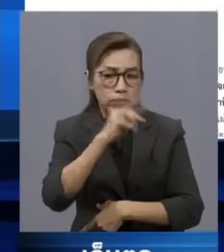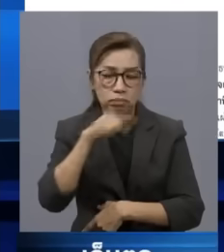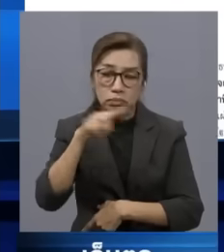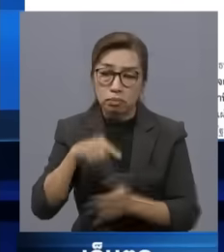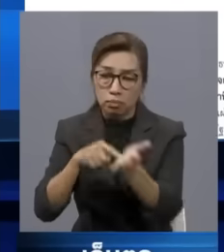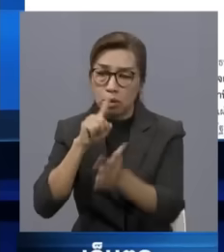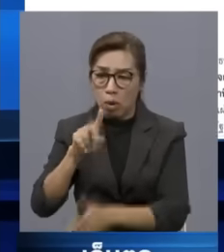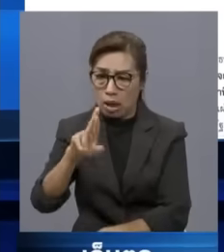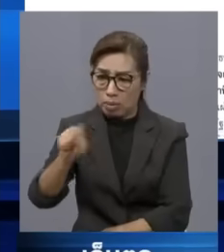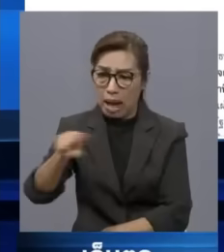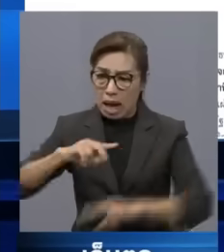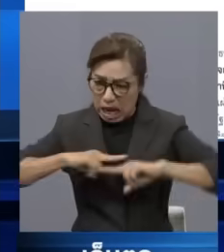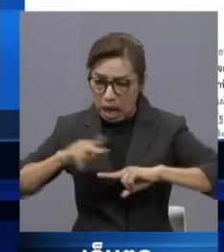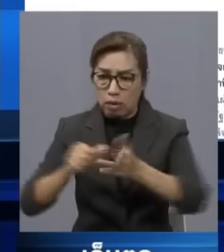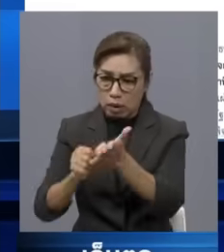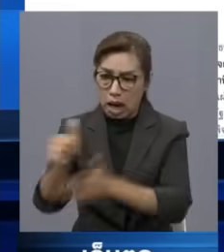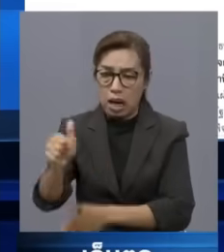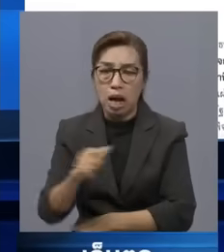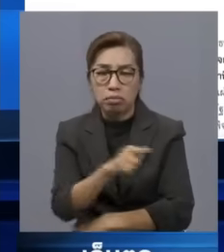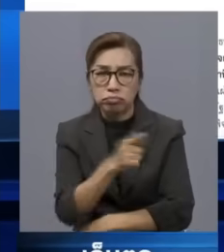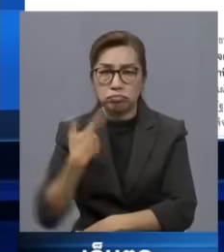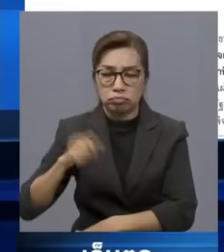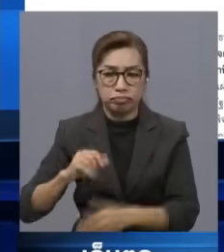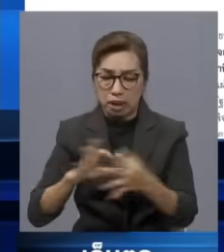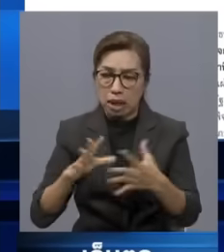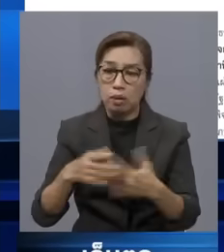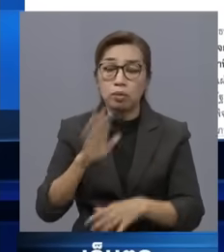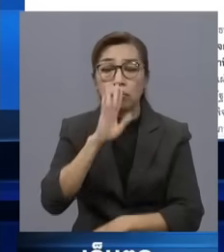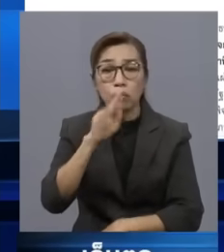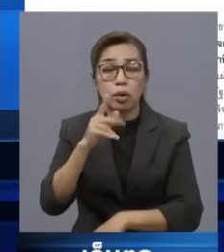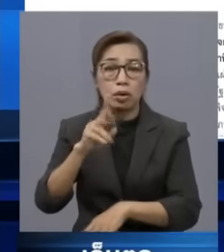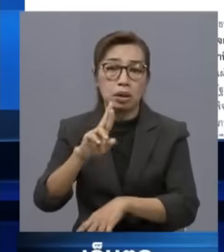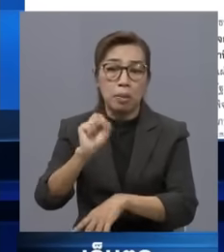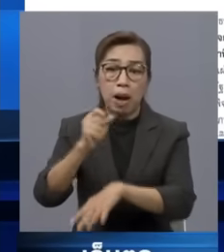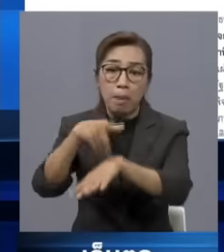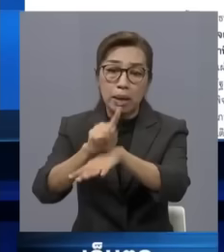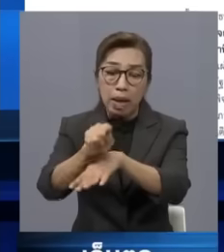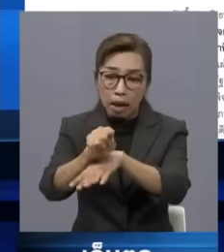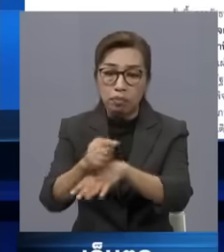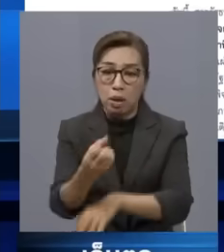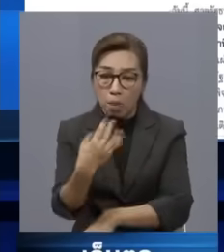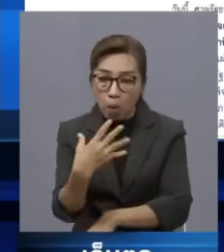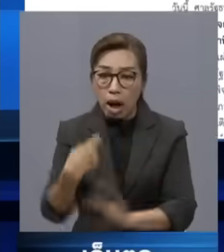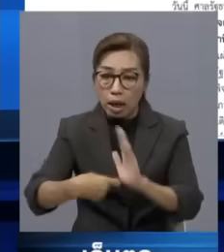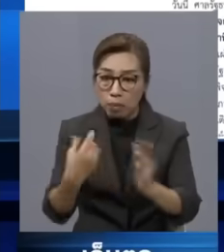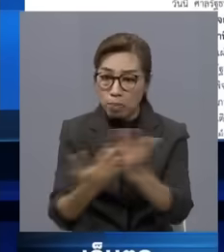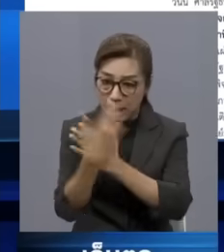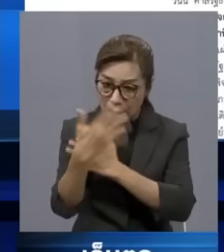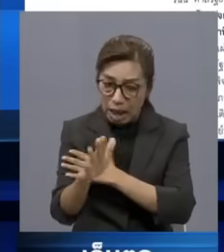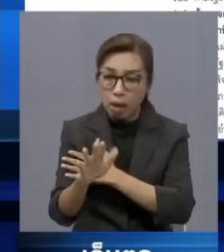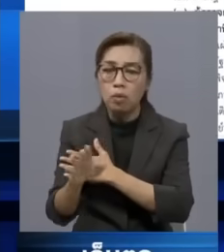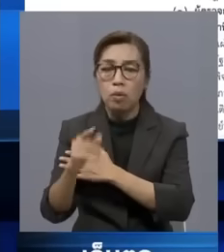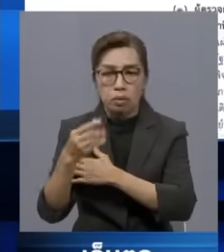ข้องอะไรกันกับการสิ้นสุดหรือว่าการเสนอชื่อนายกถ้าประธานสภาบอกว่ามีอะไรเปลี่ยนแปลงก็คงไปต่อได้นะครับแล้วก็